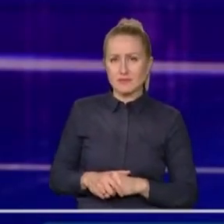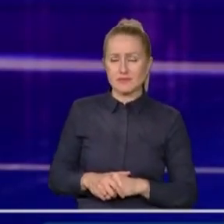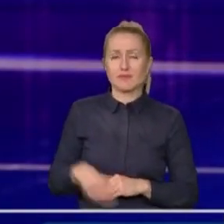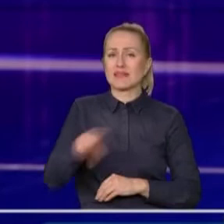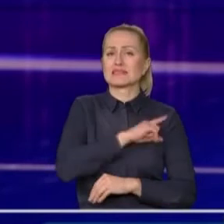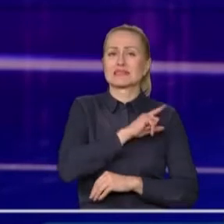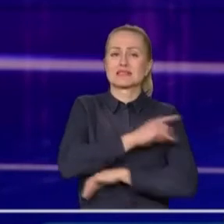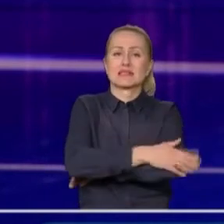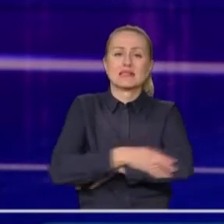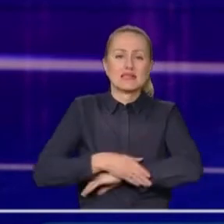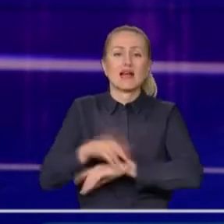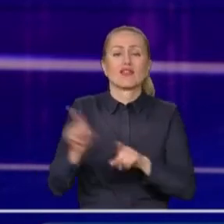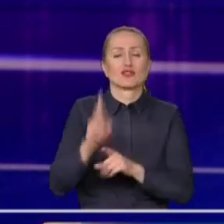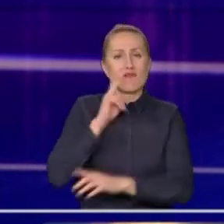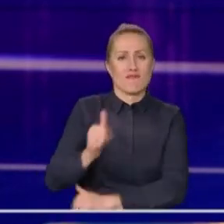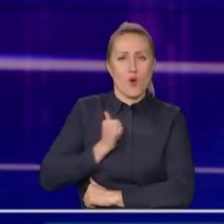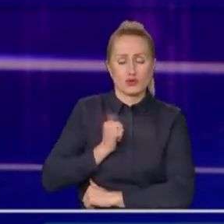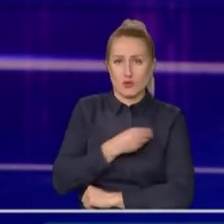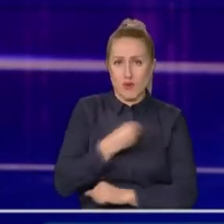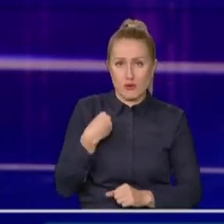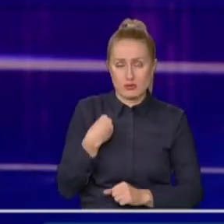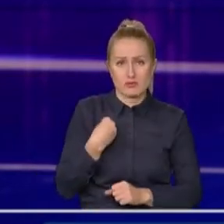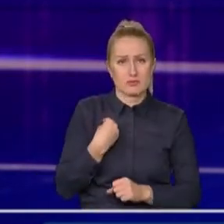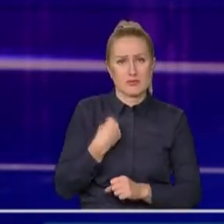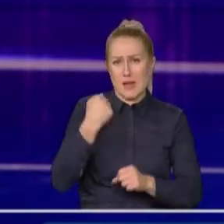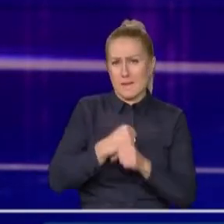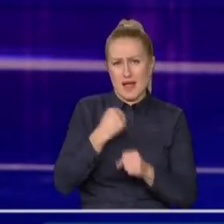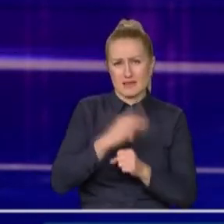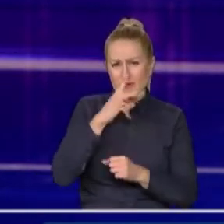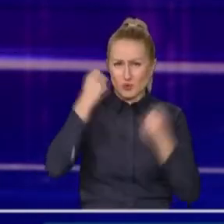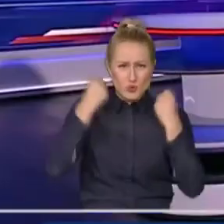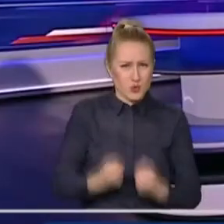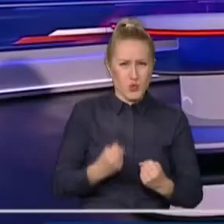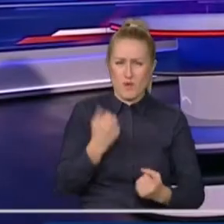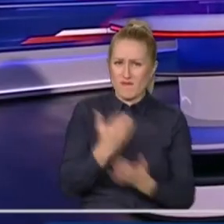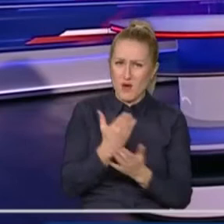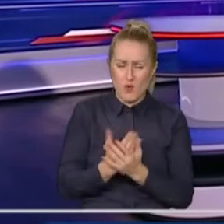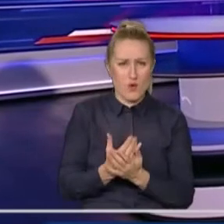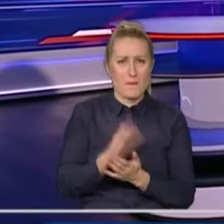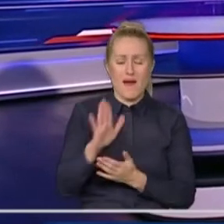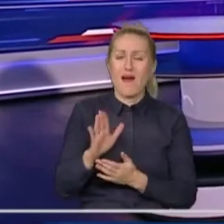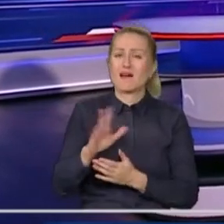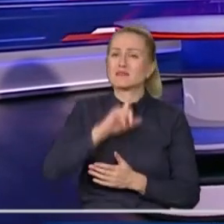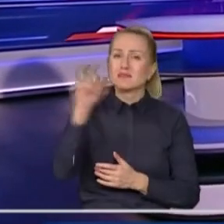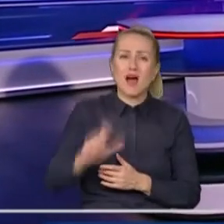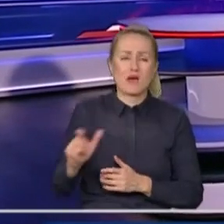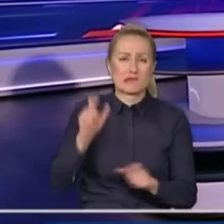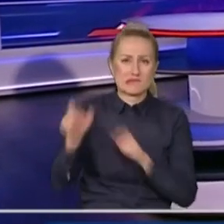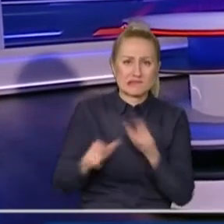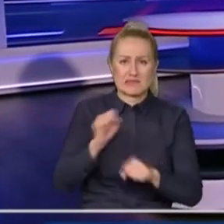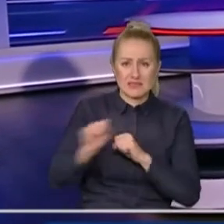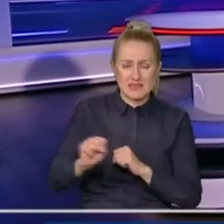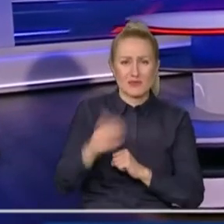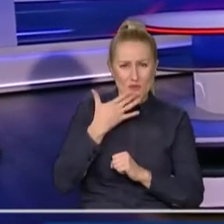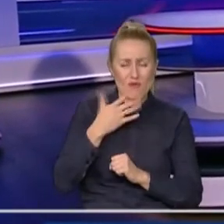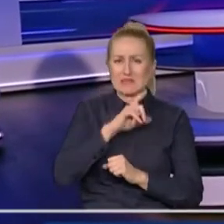strażnicy graniczni i nasze wojsko pracuje w niewyobrażalnie trudnych warunkach. Poddawani są presji, jak już mówiłam,